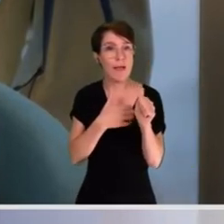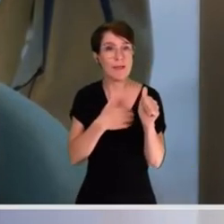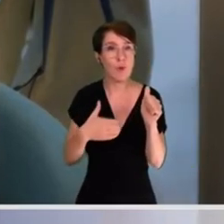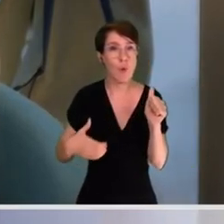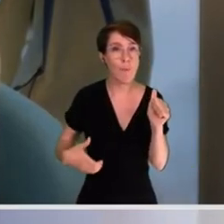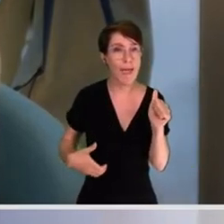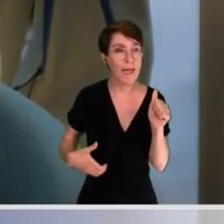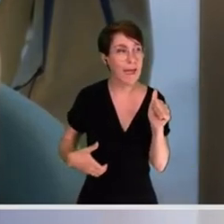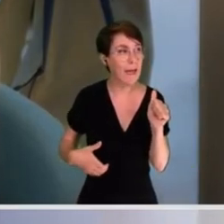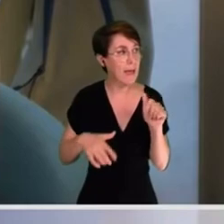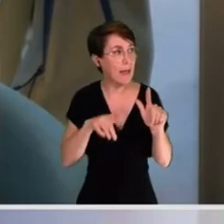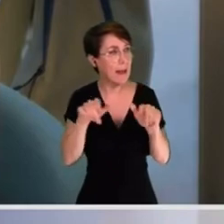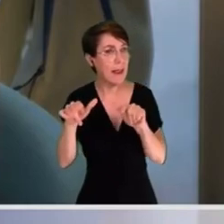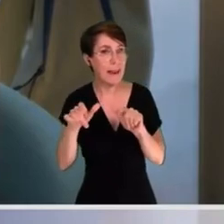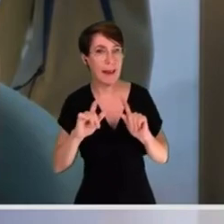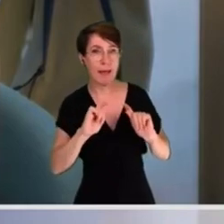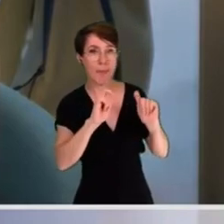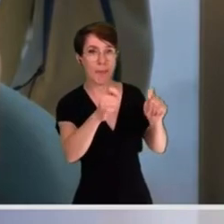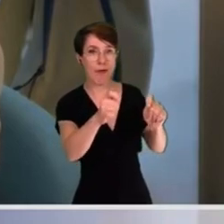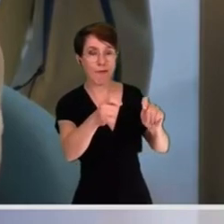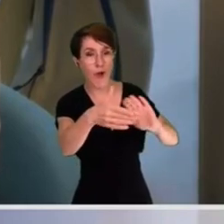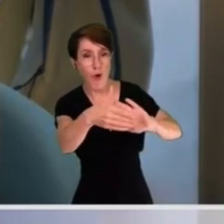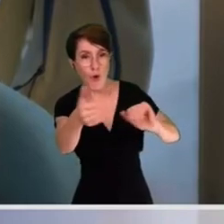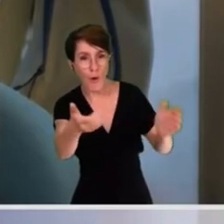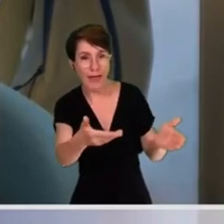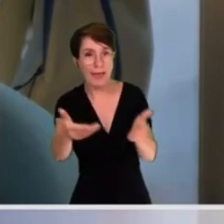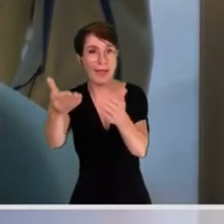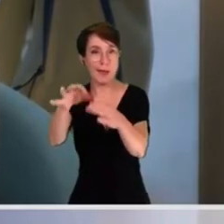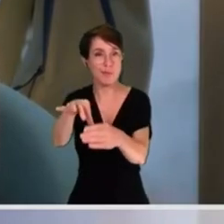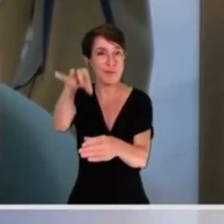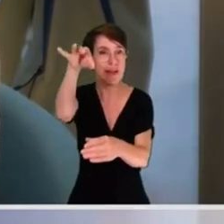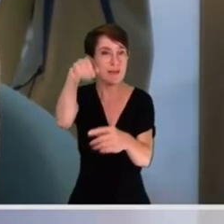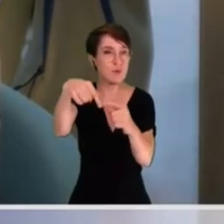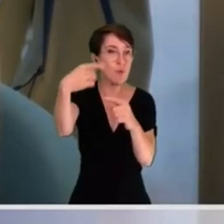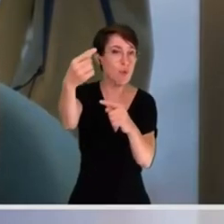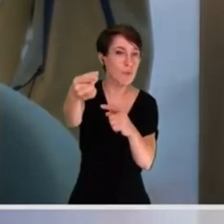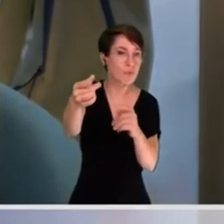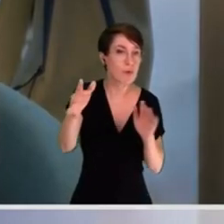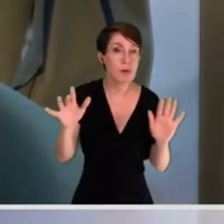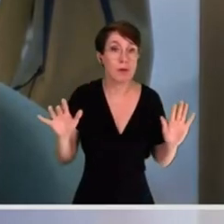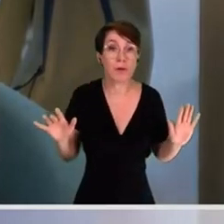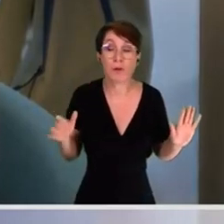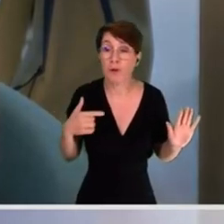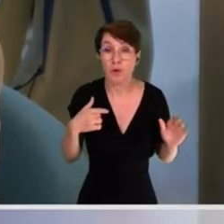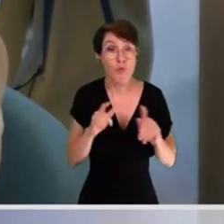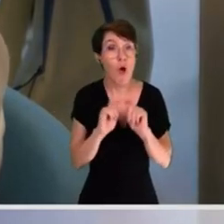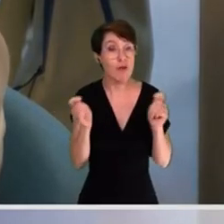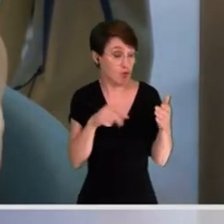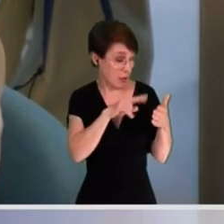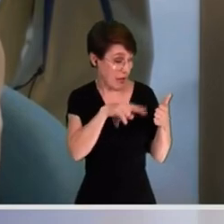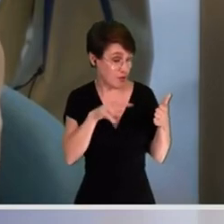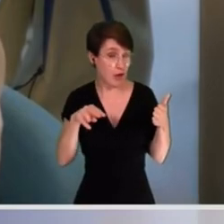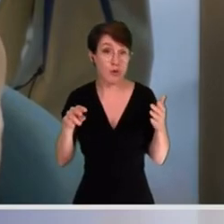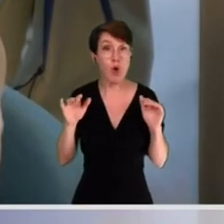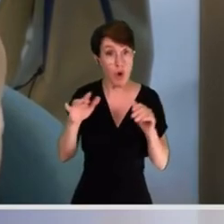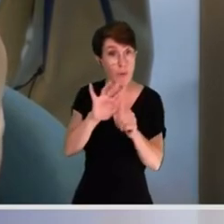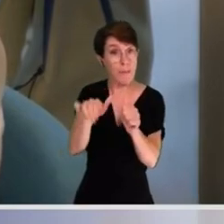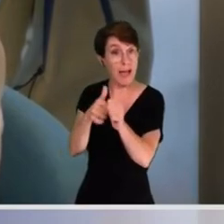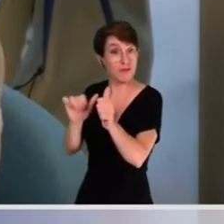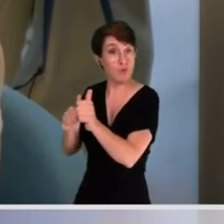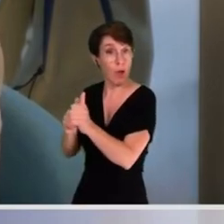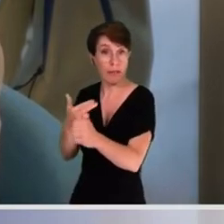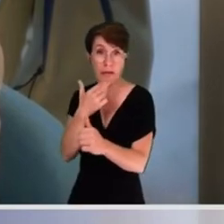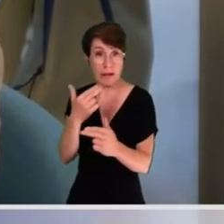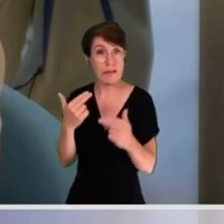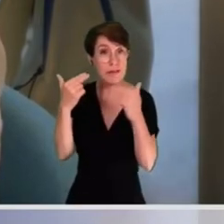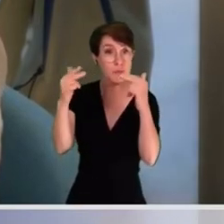choisie pour conduire la liste. Donc si je lis bien les journaux, ce que je ne comprends pas, parce qu'elles ont quand même des qualités. Mais cela